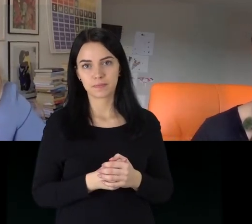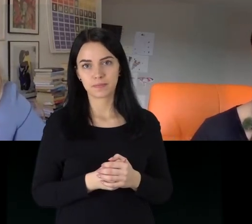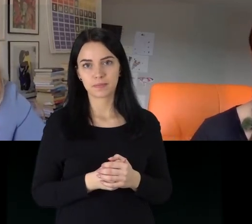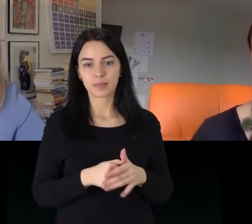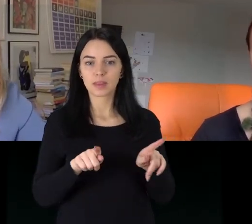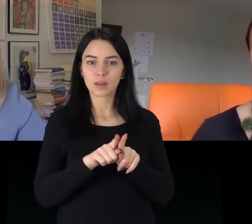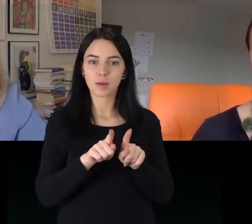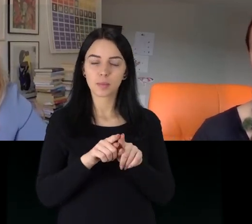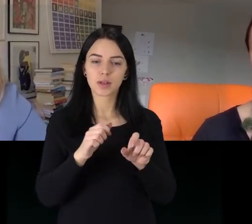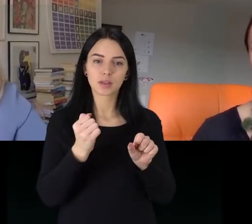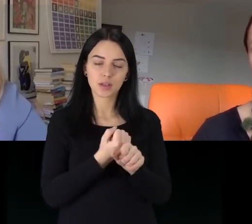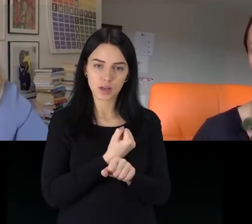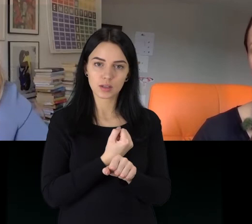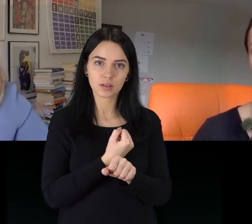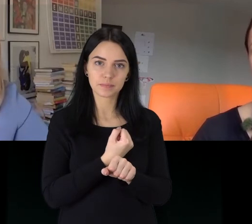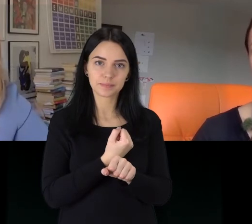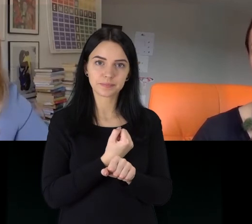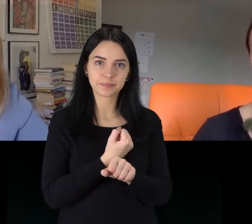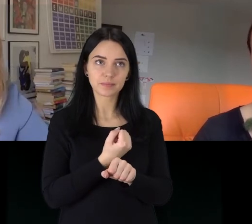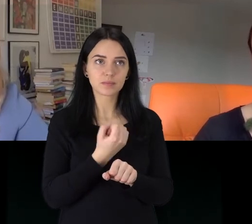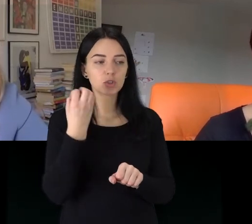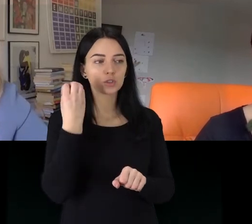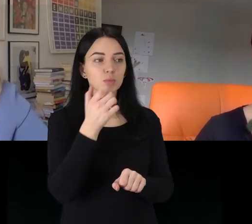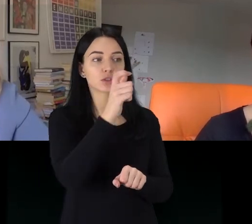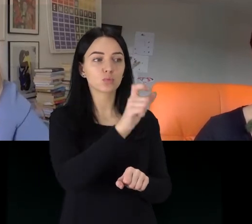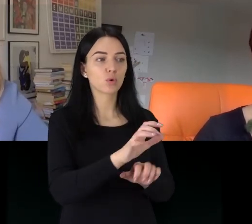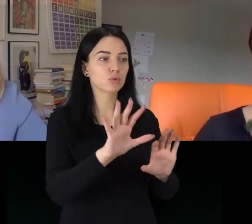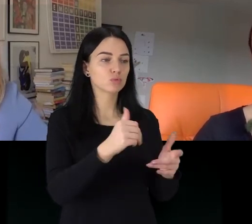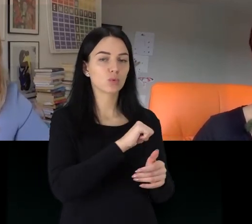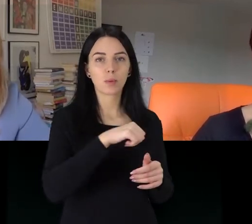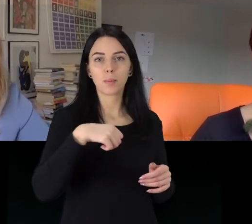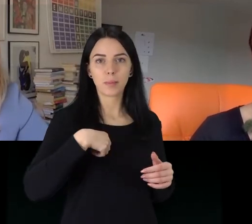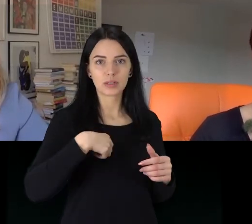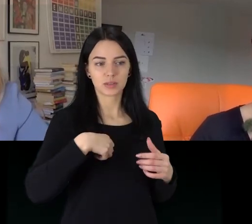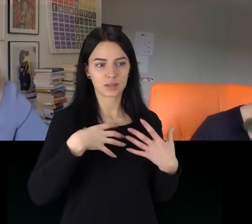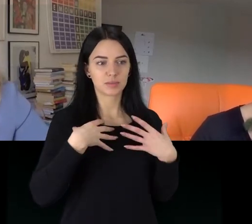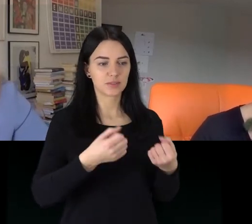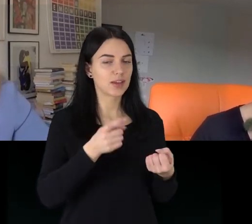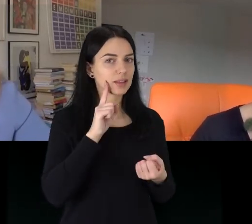kad jeigu tai yra žmogus nenori sveikti, jeigu žmogus tikrai